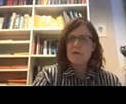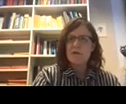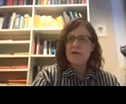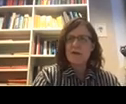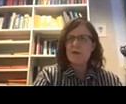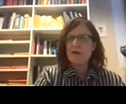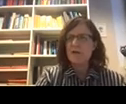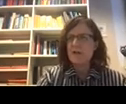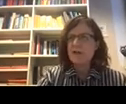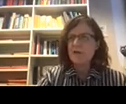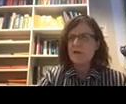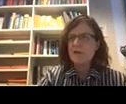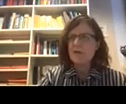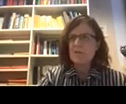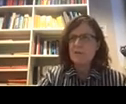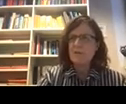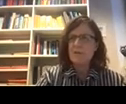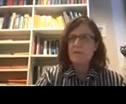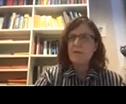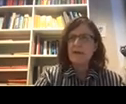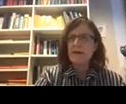web ei ole kuitenkaan mukana siinä luettelossa.